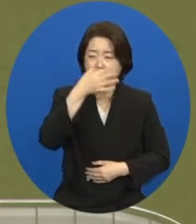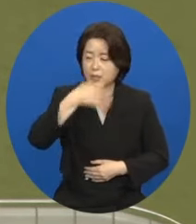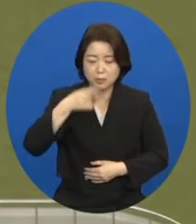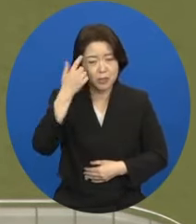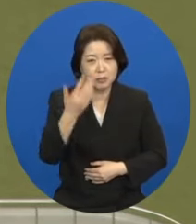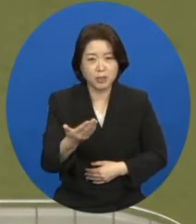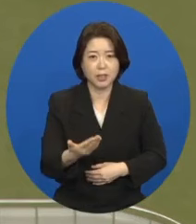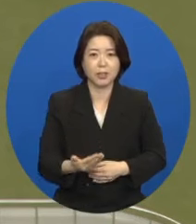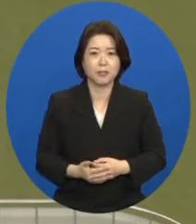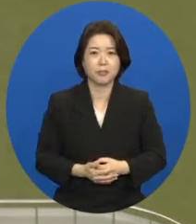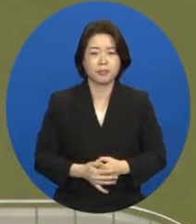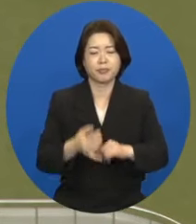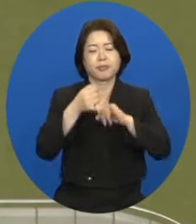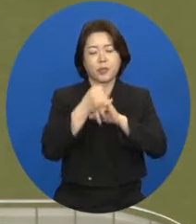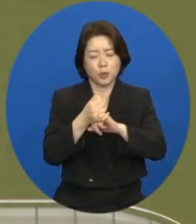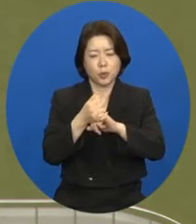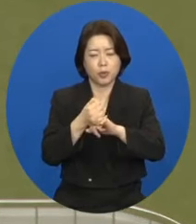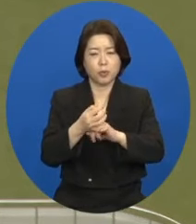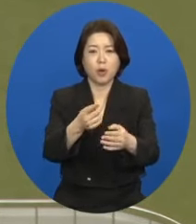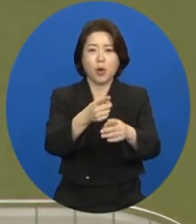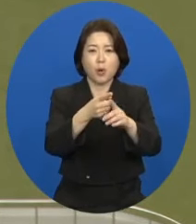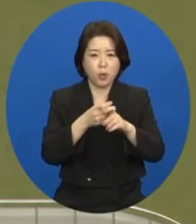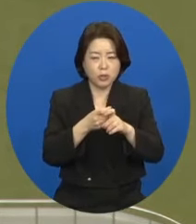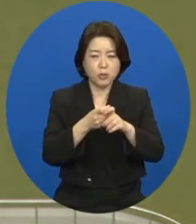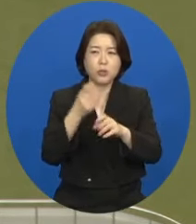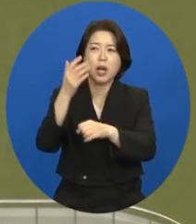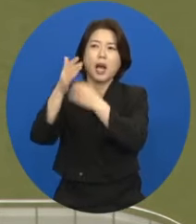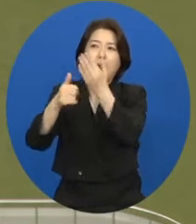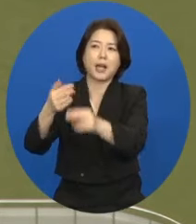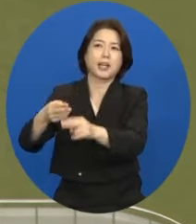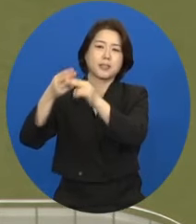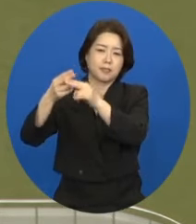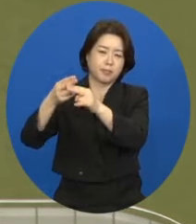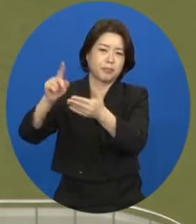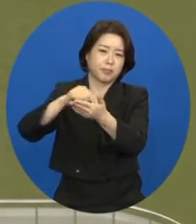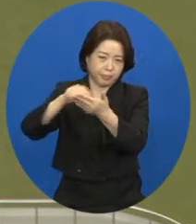힘드십니까? 반드시 원수를 하나님께서